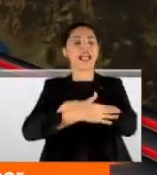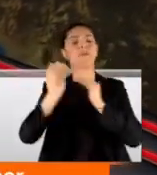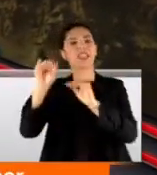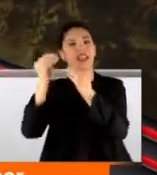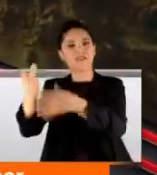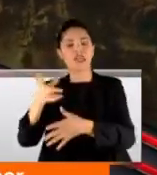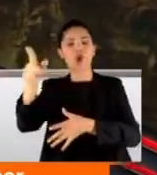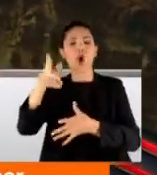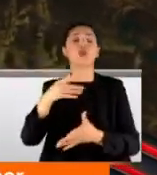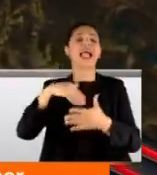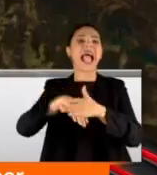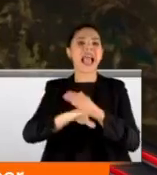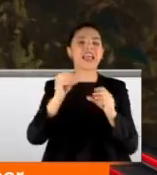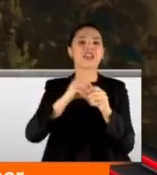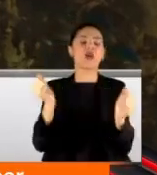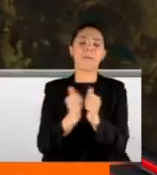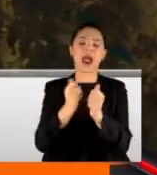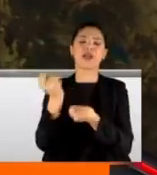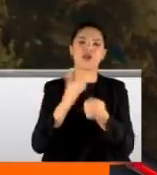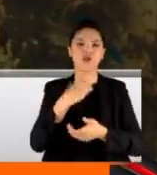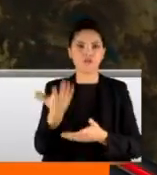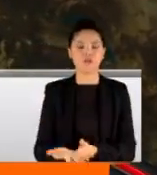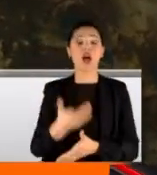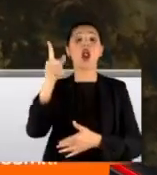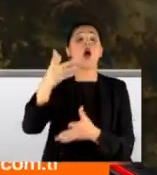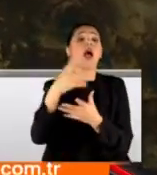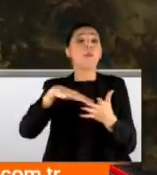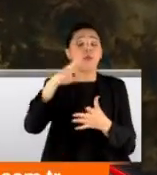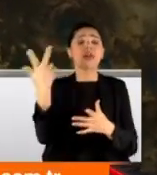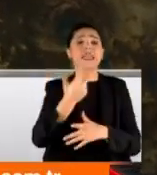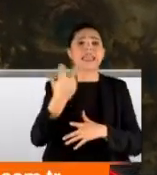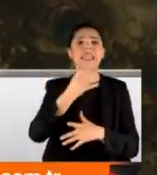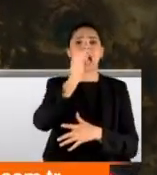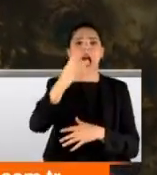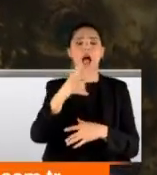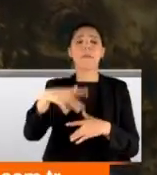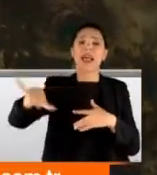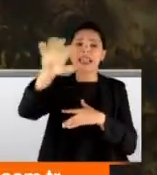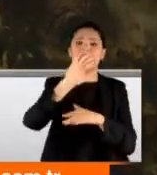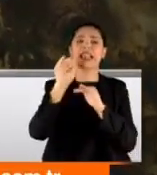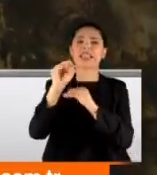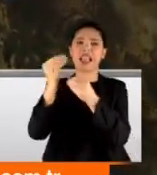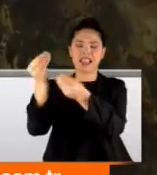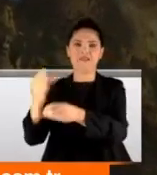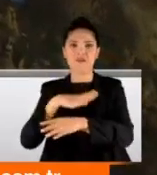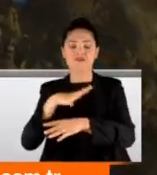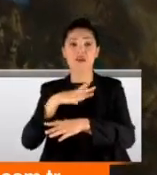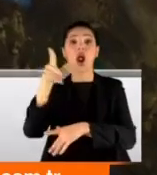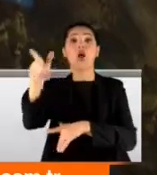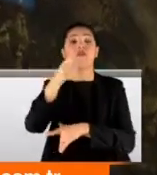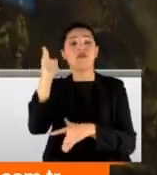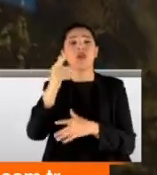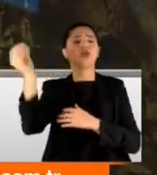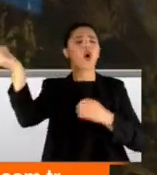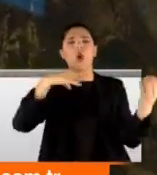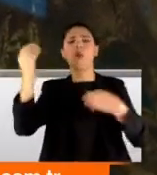enkaz kaldırma çalışması sırasında senin yanında olacaklar. Ve olabildiğince hızlı şekilde haber akışında sizlere destek olacaklar. Tabii görüntü